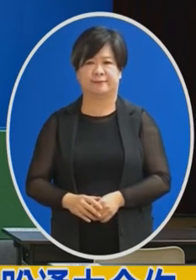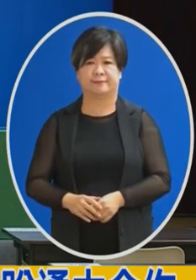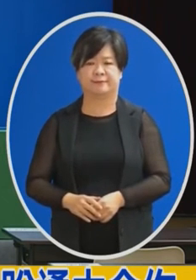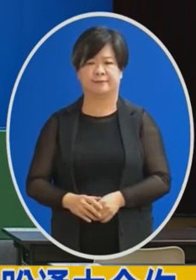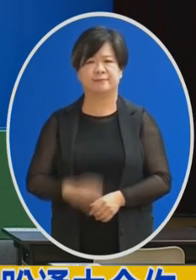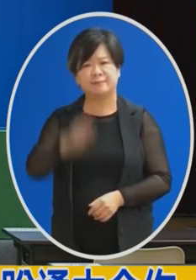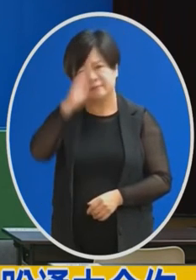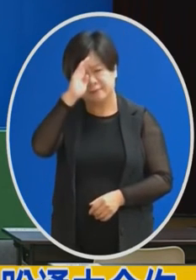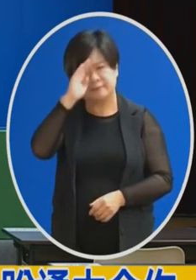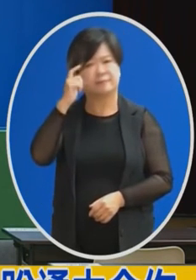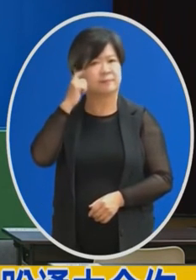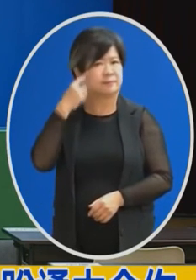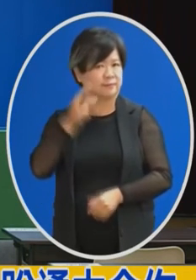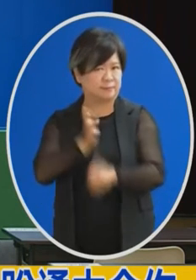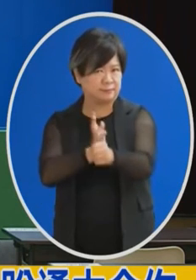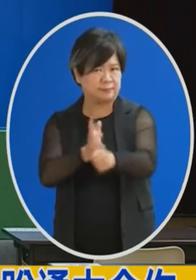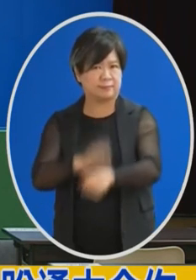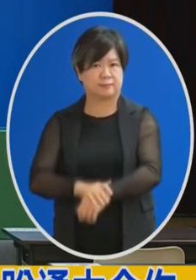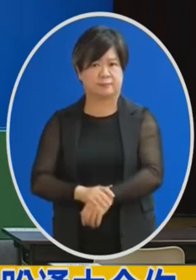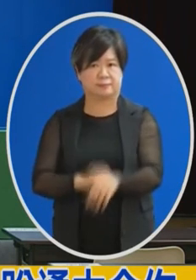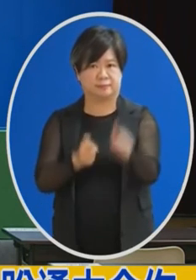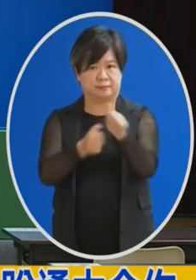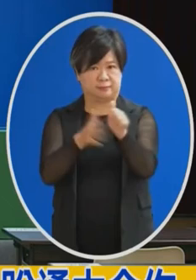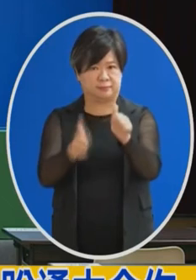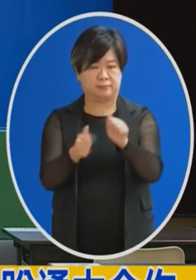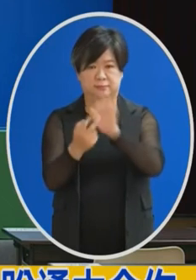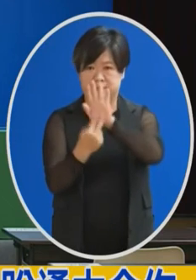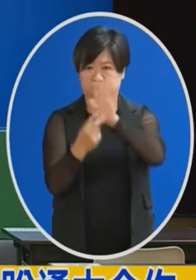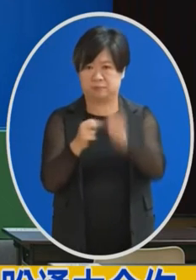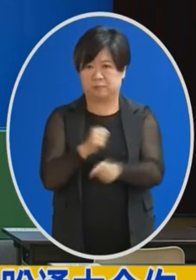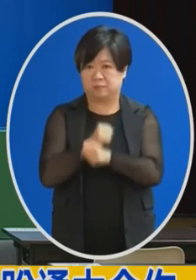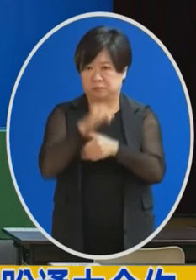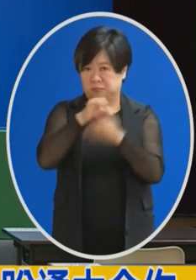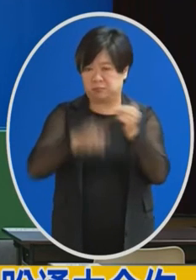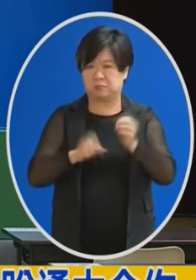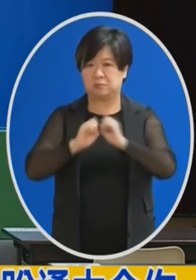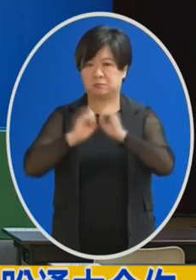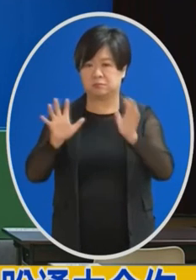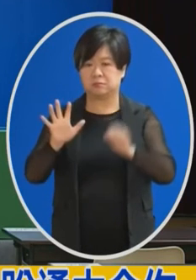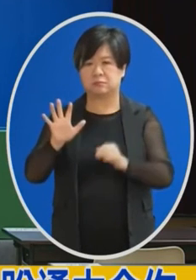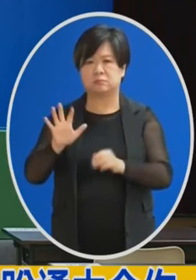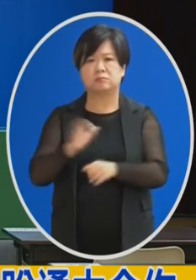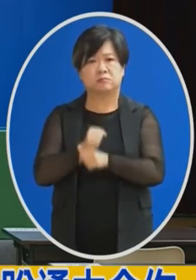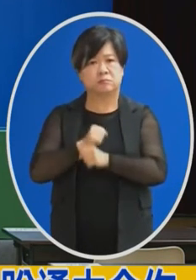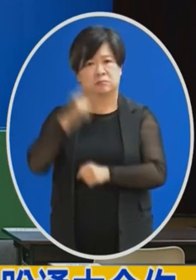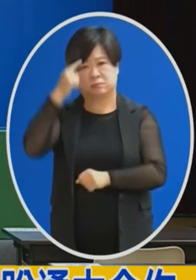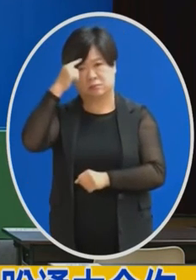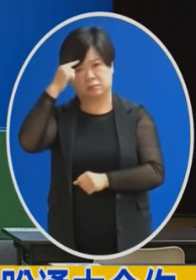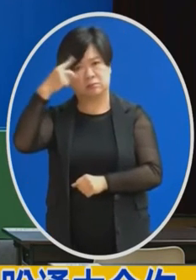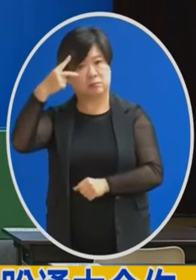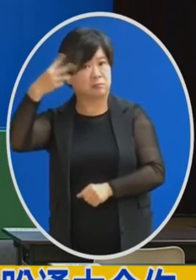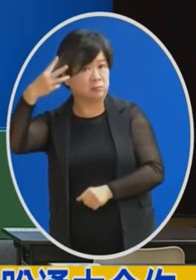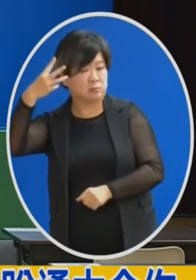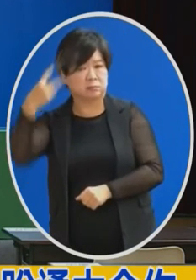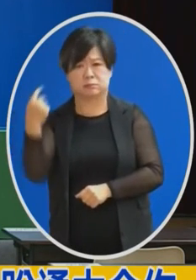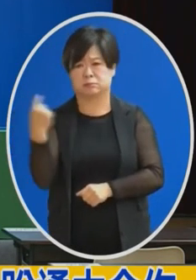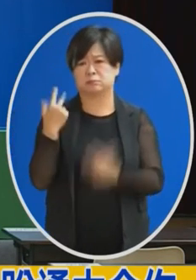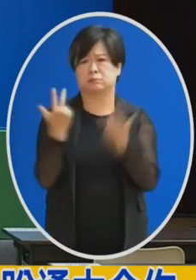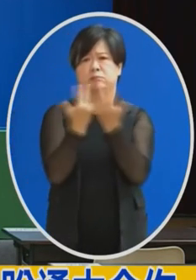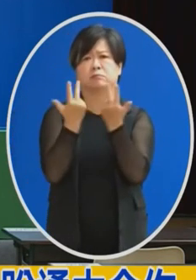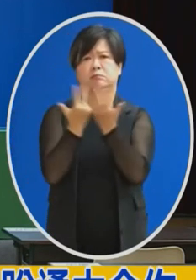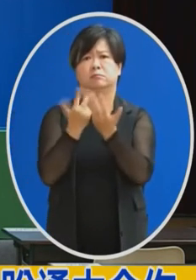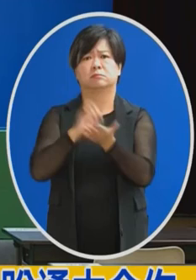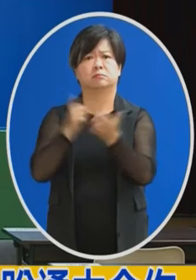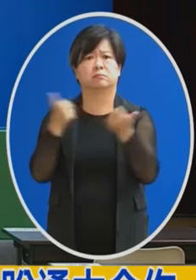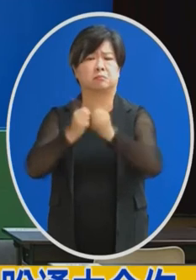不好意思，想再确认一下，刚刚副指挥官是说现在注意事项是提醒2-3天嘛，那因为像新北市昨天开记者会的时候，他